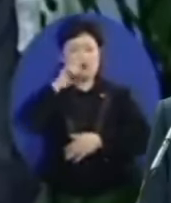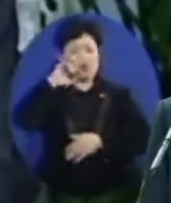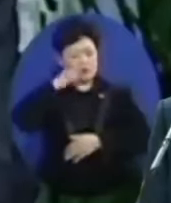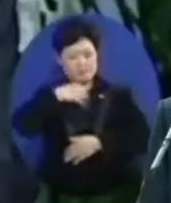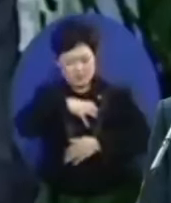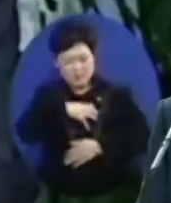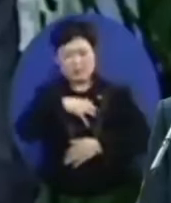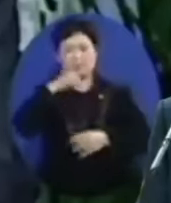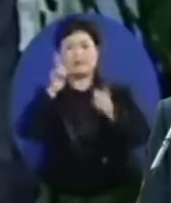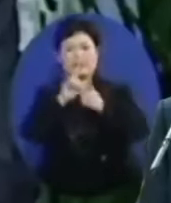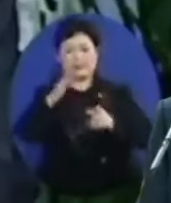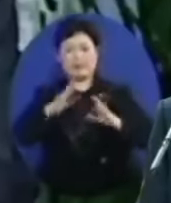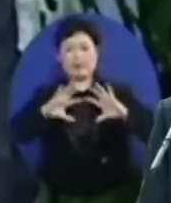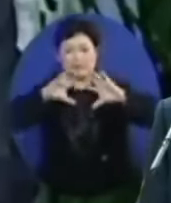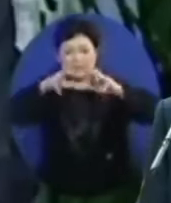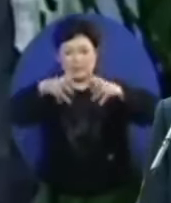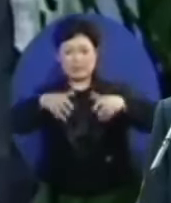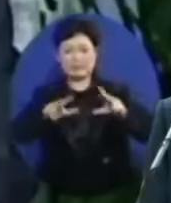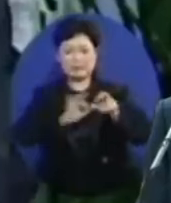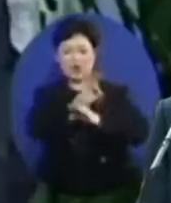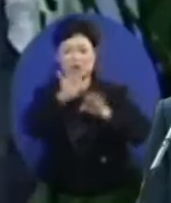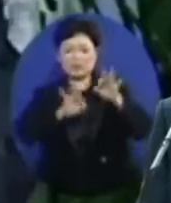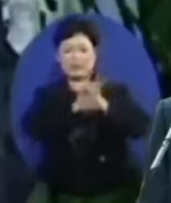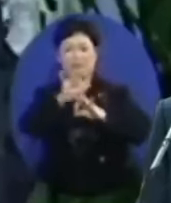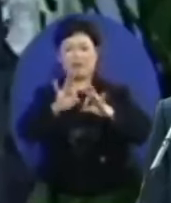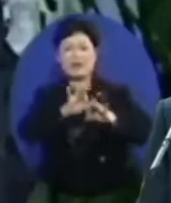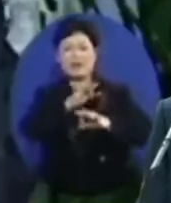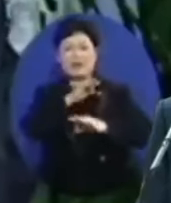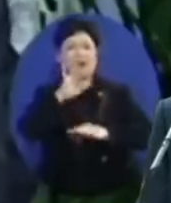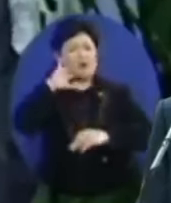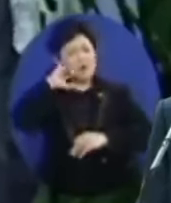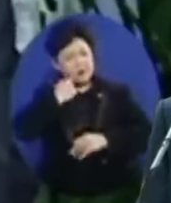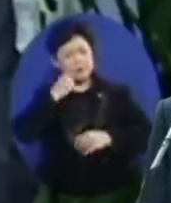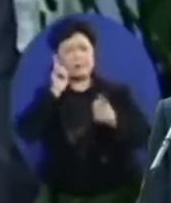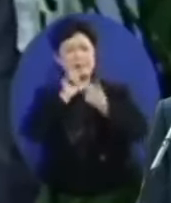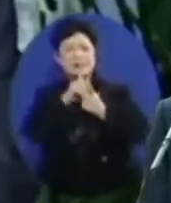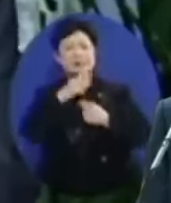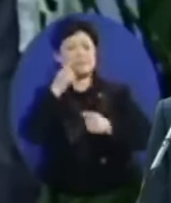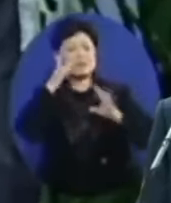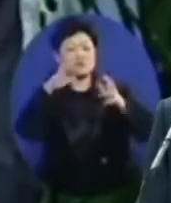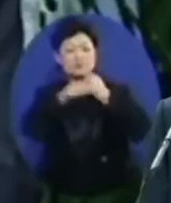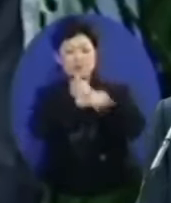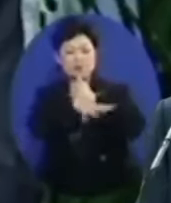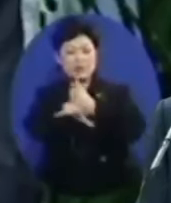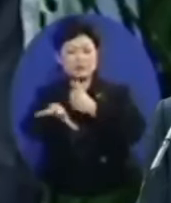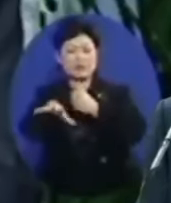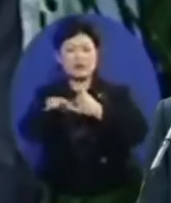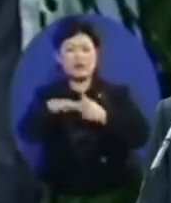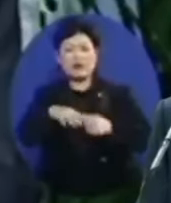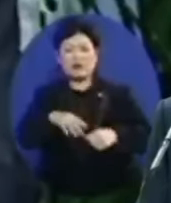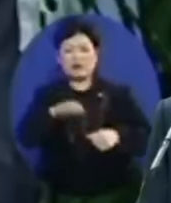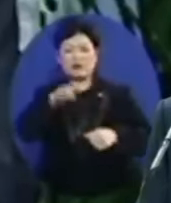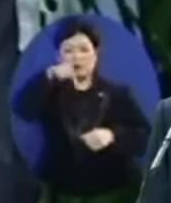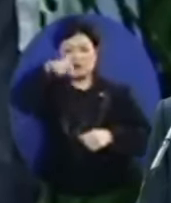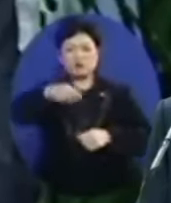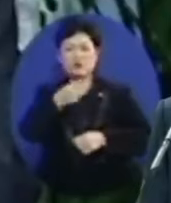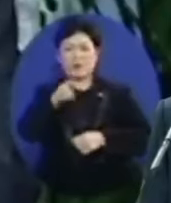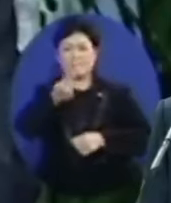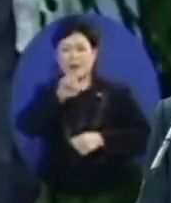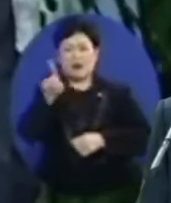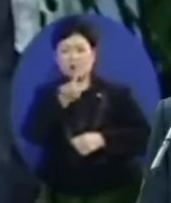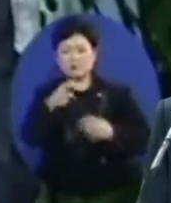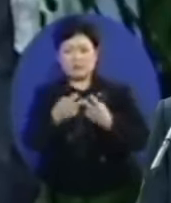것입니다. 오늘날 온 세계는 경제적인 광풍을 만나서 미국을 위시해서 구라파 할 것 없이 모두 다 어찌할 바를